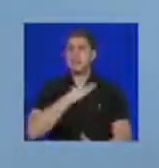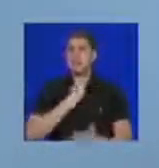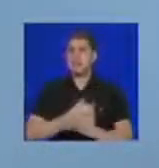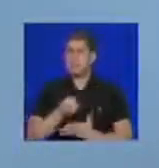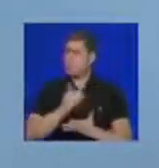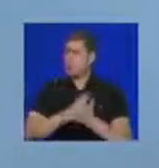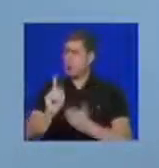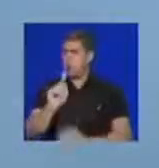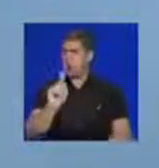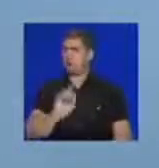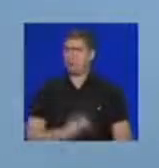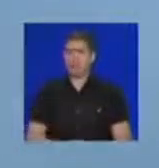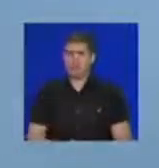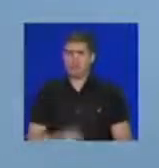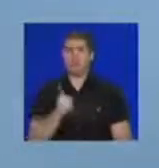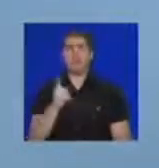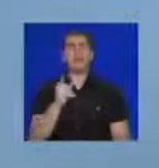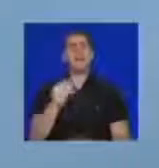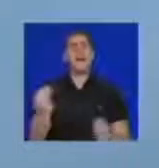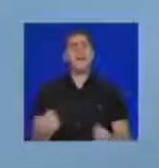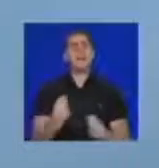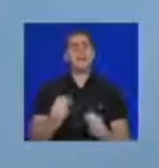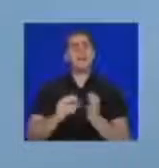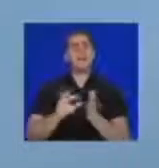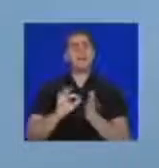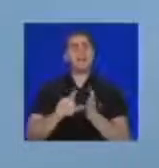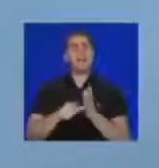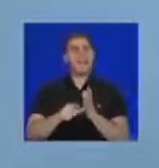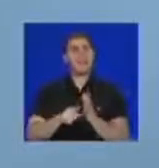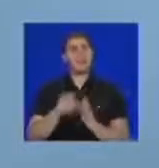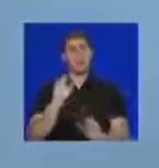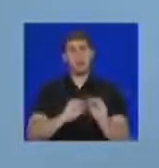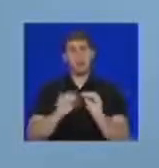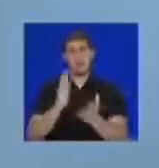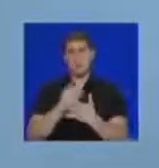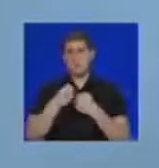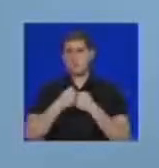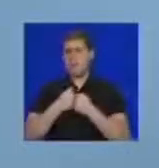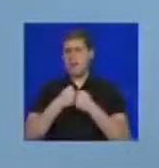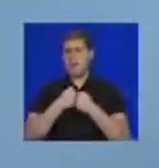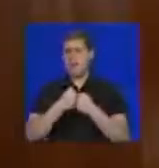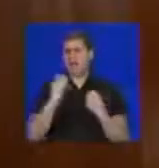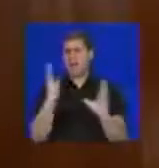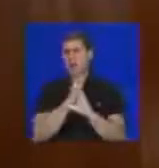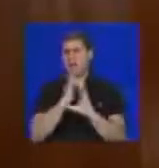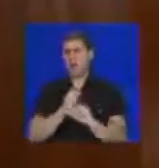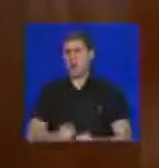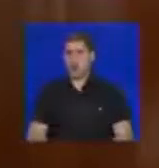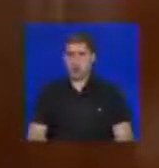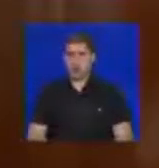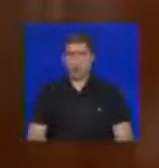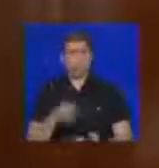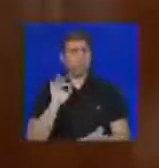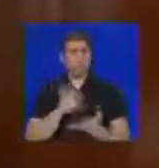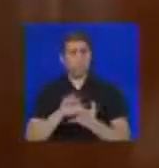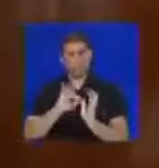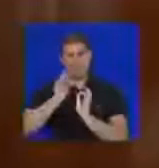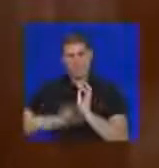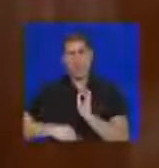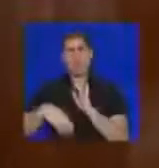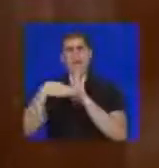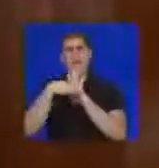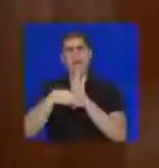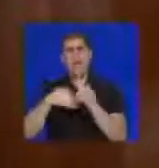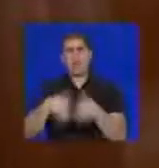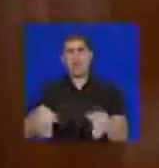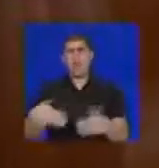פשוטה. אמצעים דיגיטליים שבידינו, השתמשנו בהם למאבק בטרור. במהלך פירוט ההגבלות החדשות,